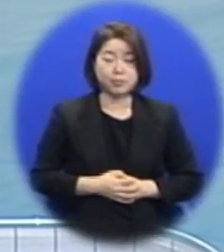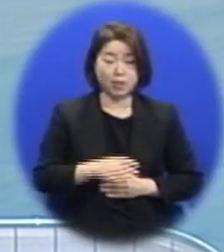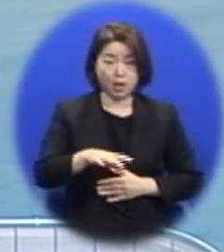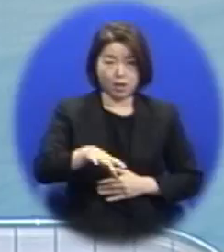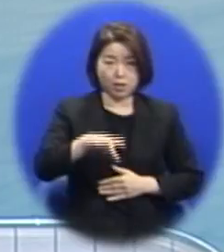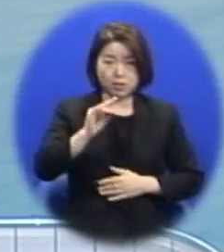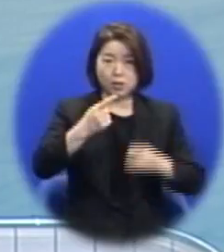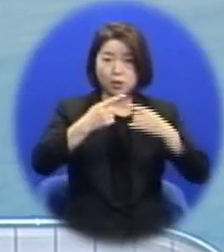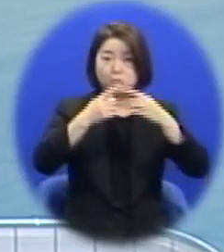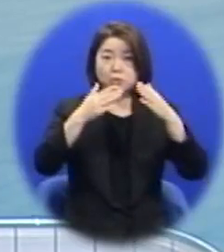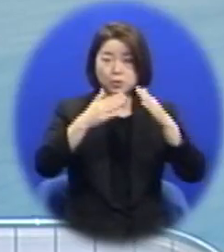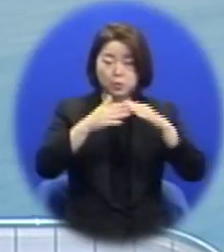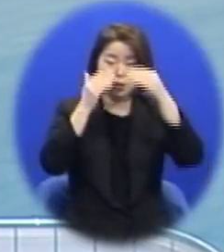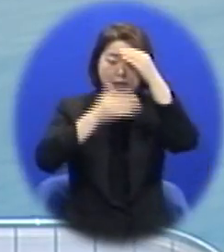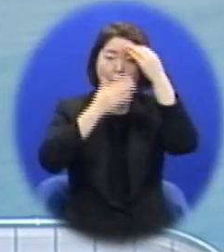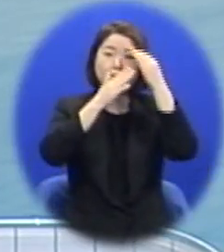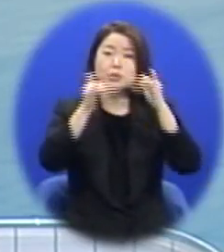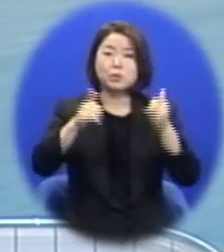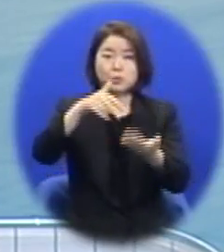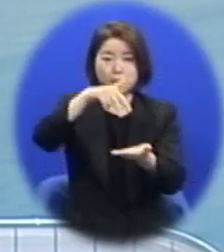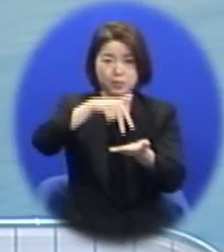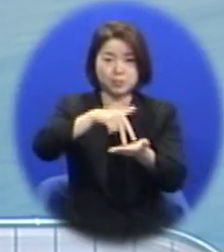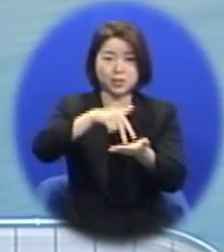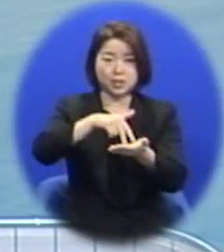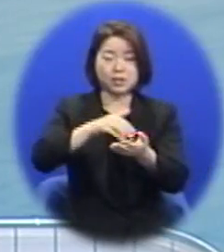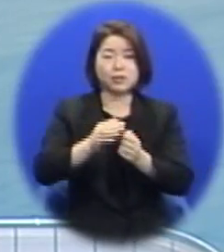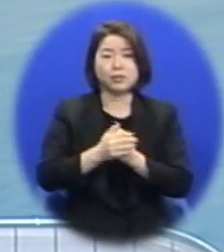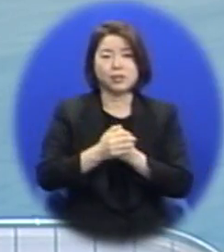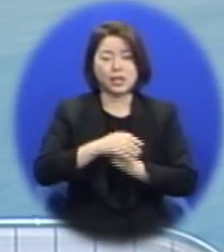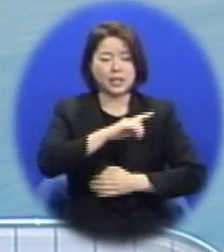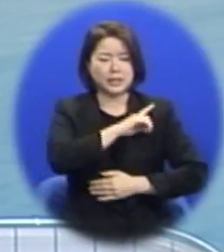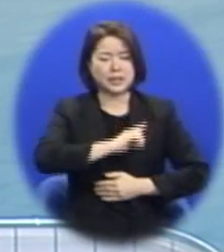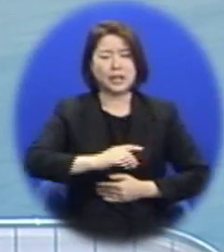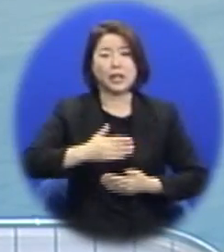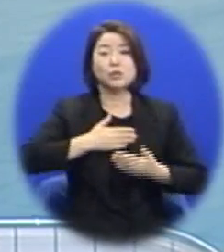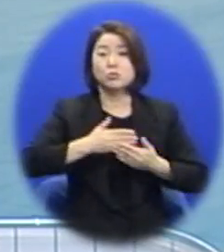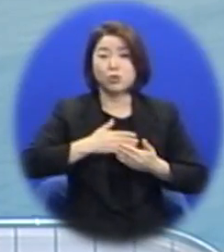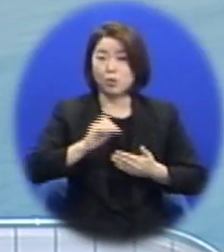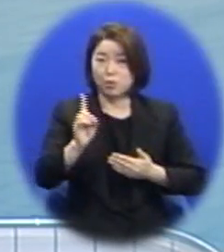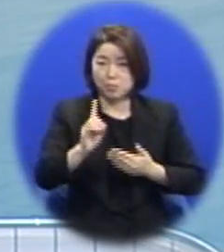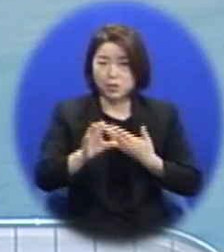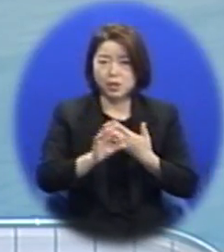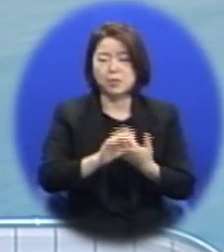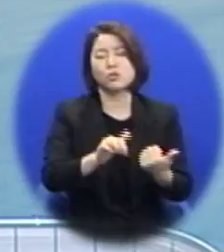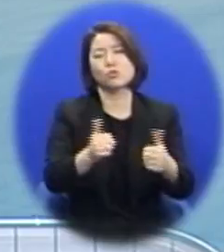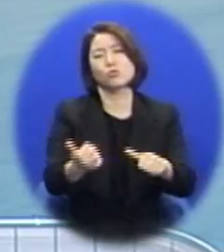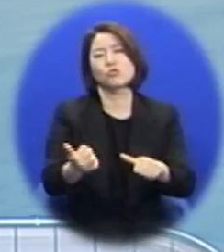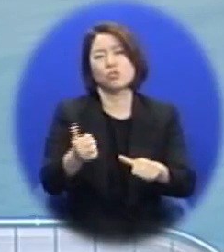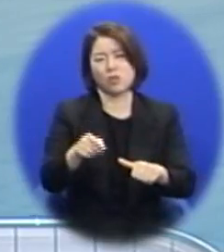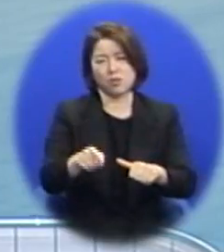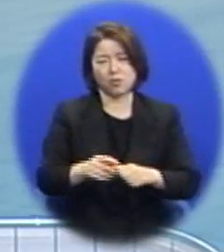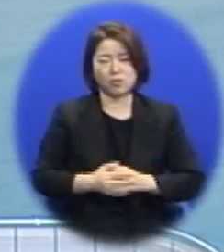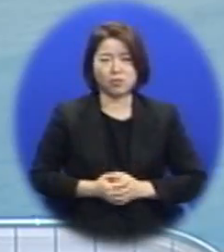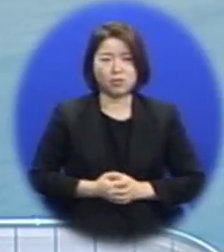초대교회 성도들에게 있어서 가장 두려움은 죽는 것입니다.